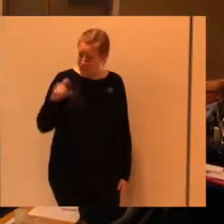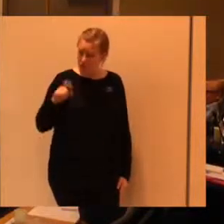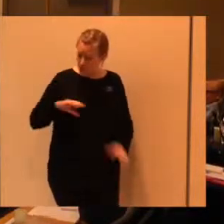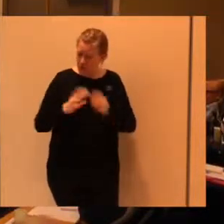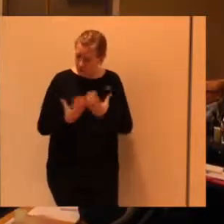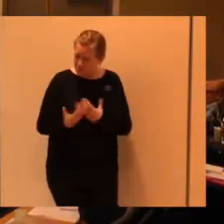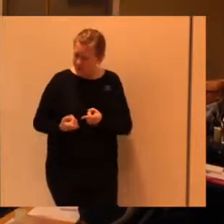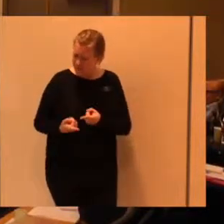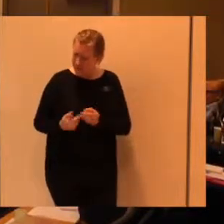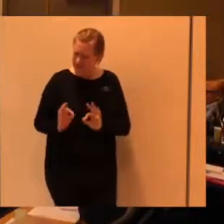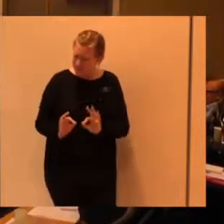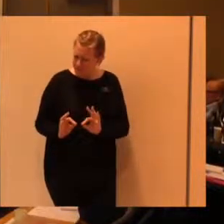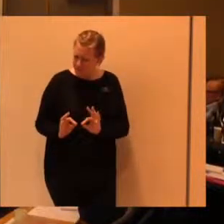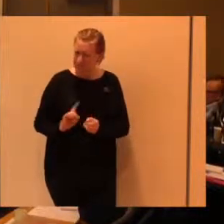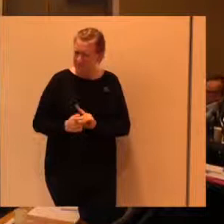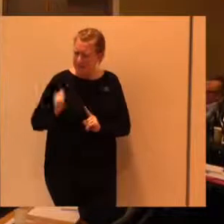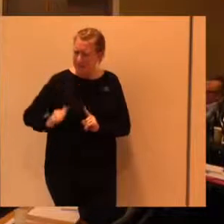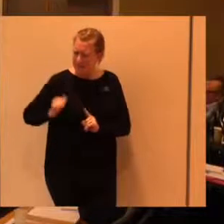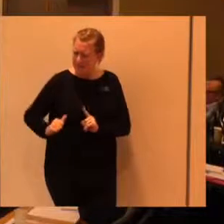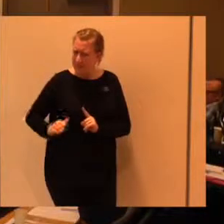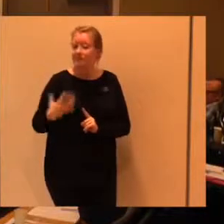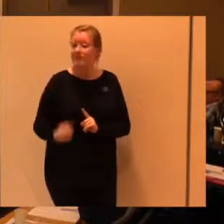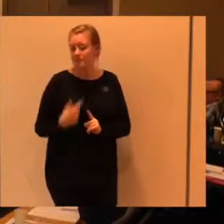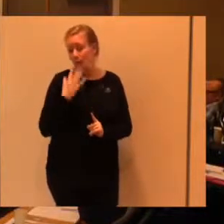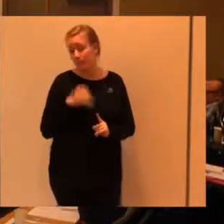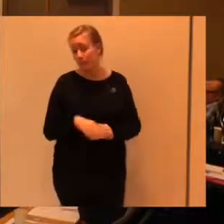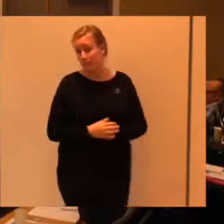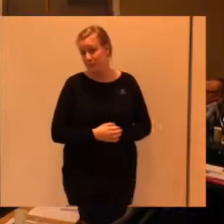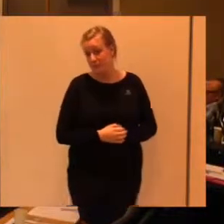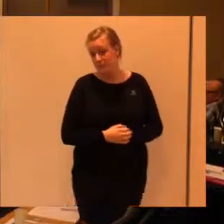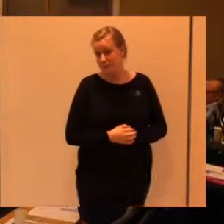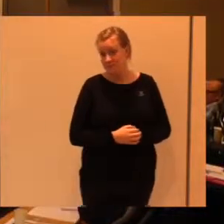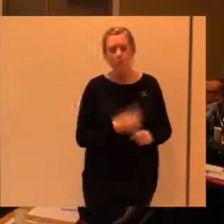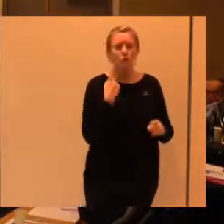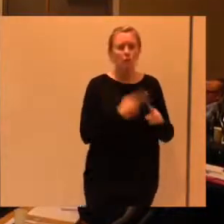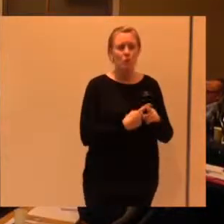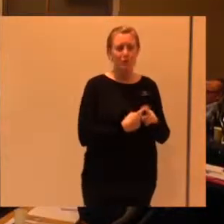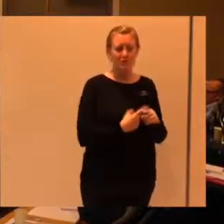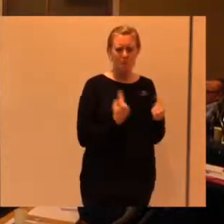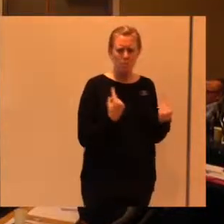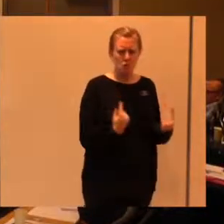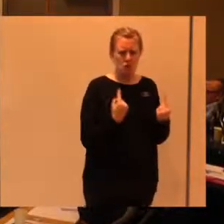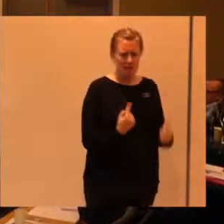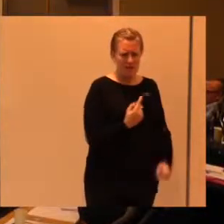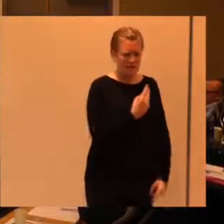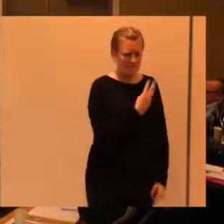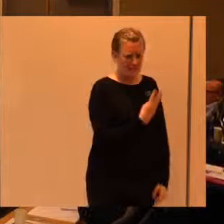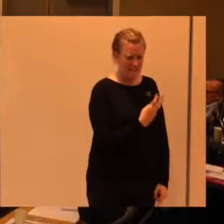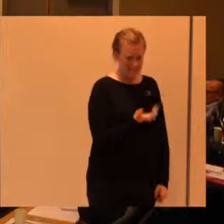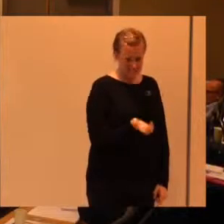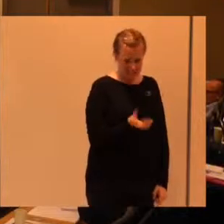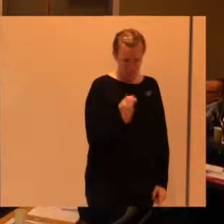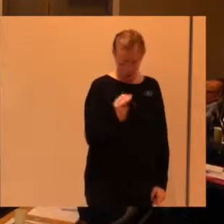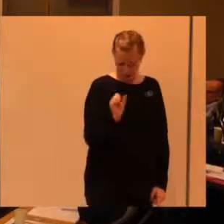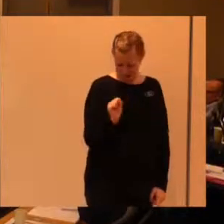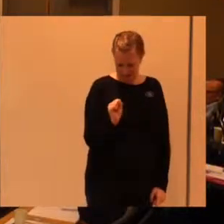världen. Så jag tänkte prata lite om det en stund nu. Jag tänker prata om de här mystiska VCAG. Flera personer har pratat om